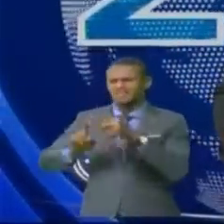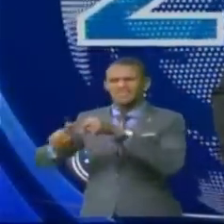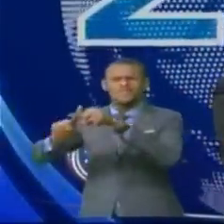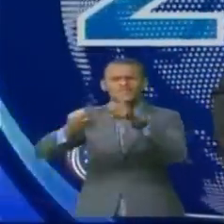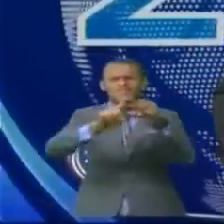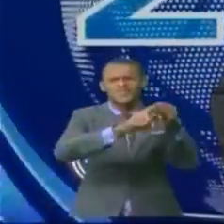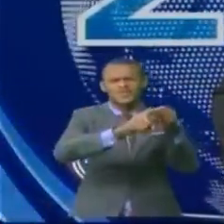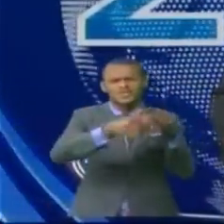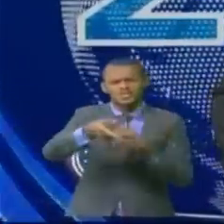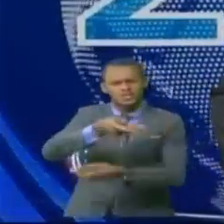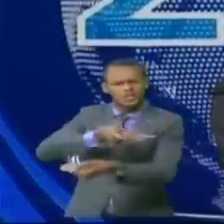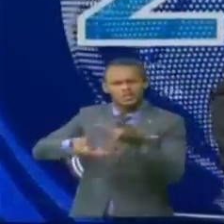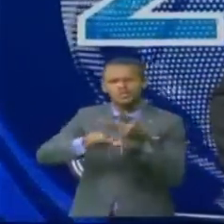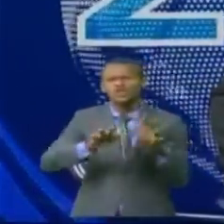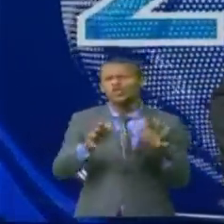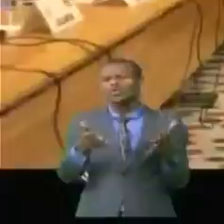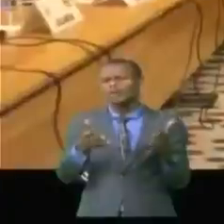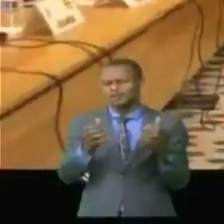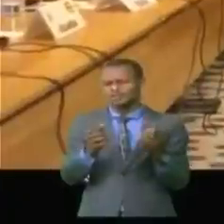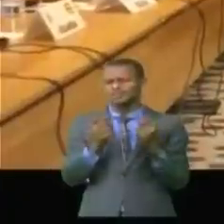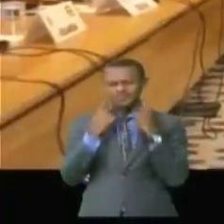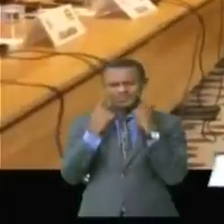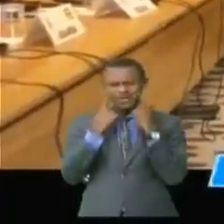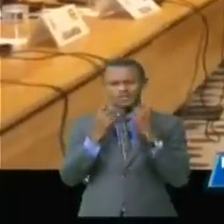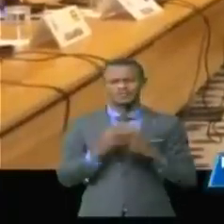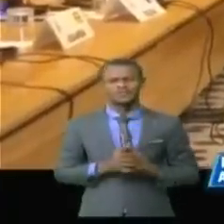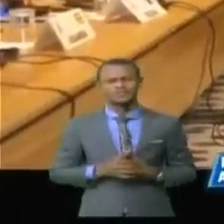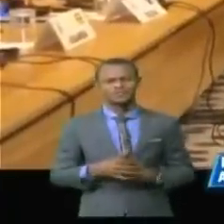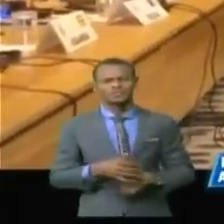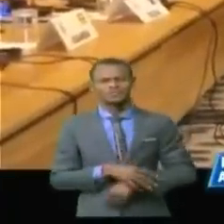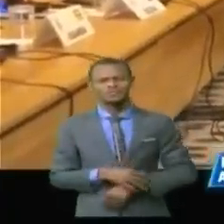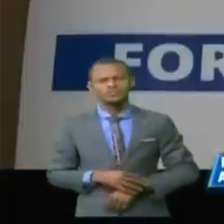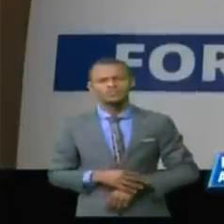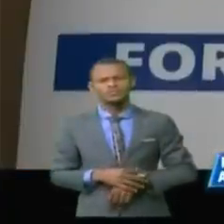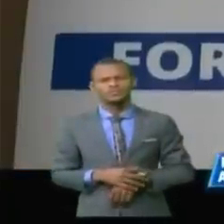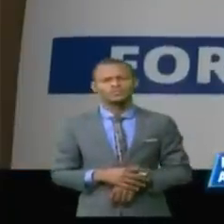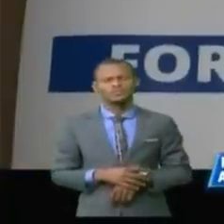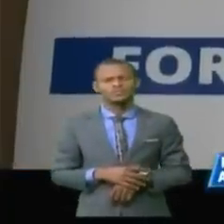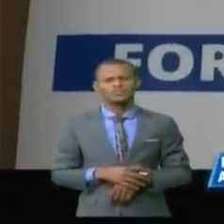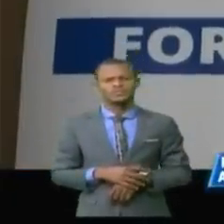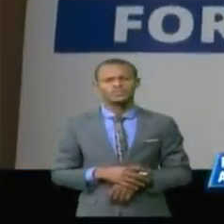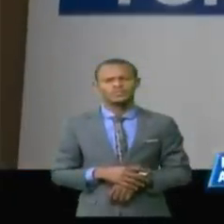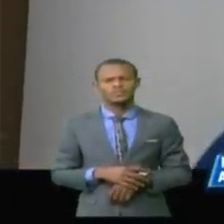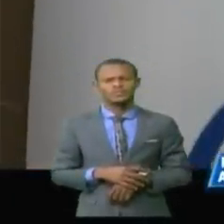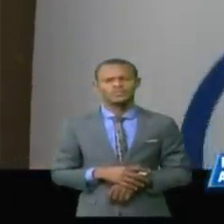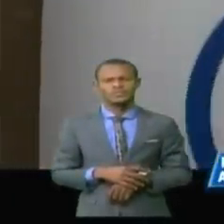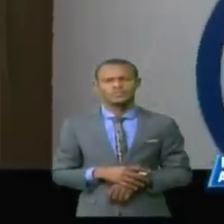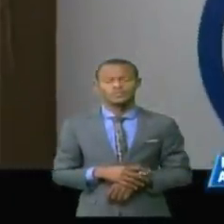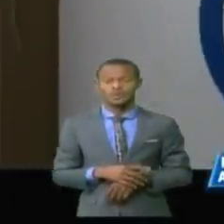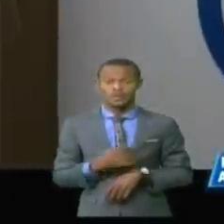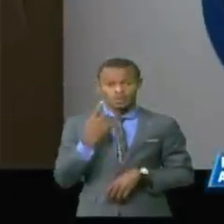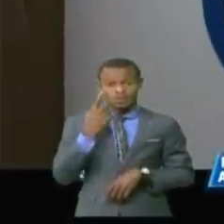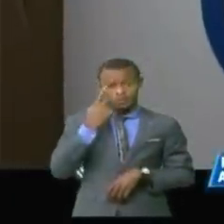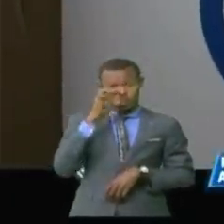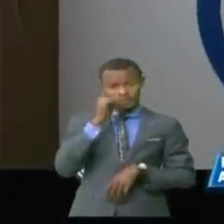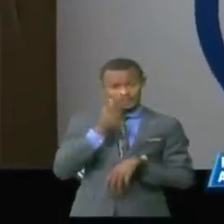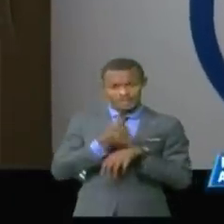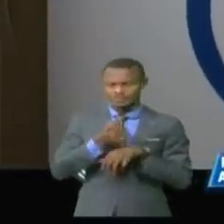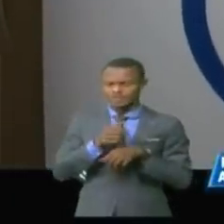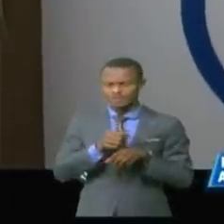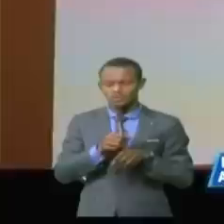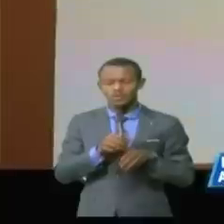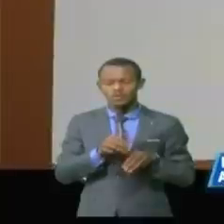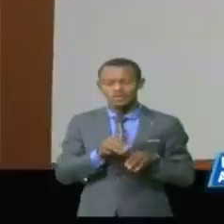pour l'exploitation de l'or. Cette deuxième journée du forum sur la mise en œuvre de la stratégie de la CIRGEL